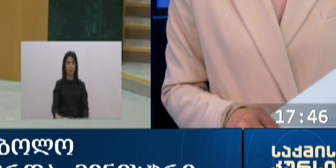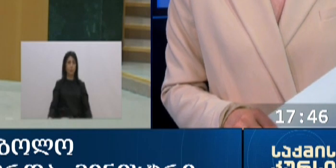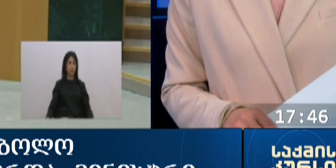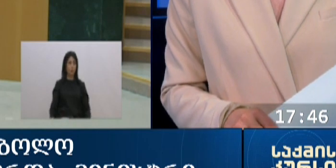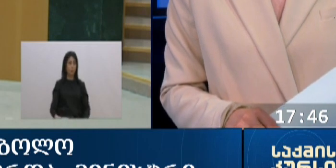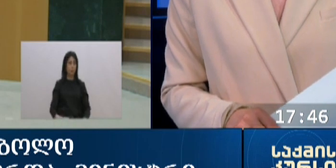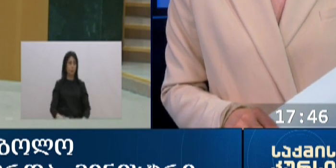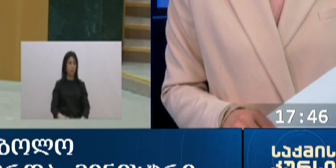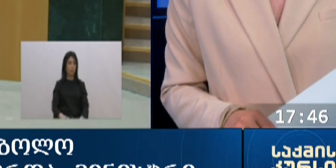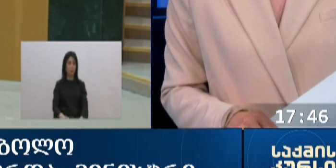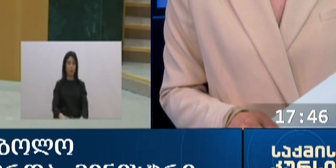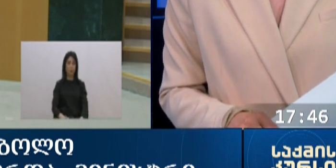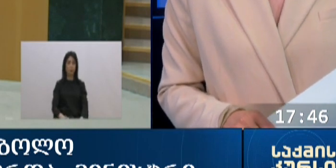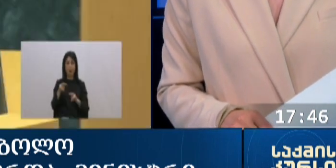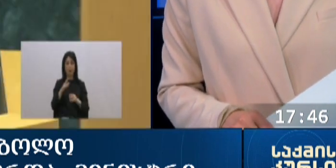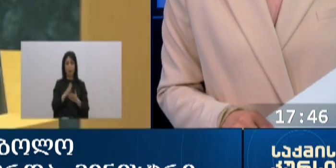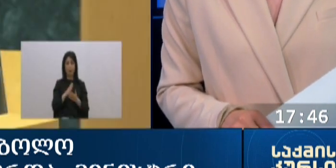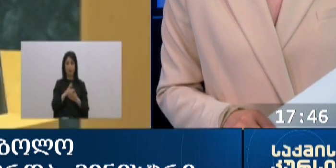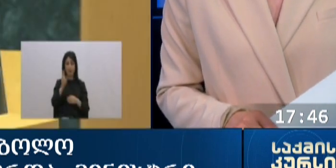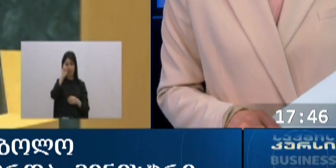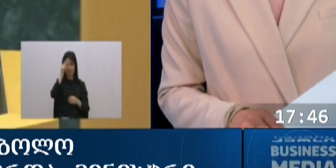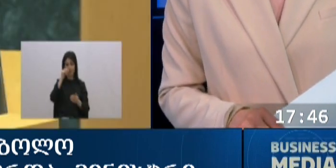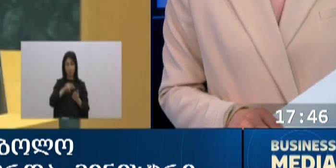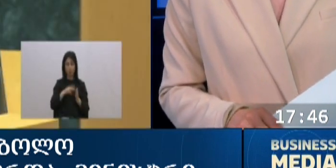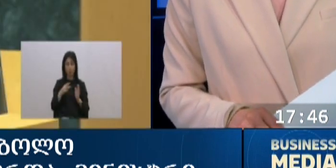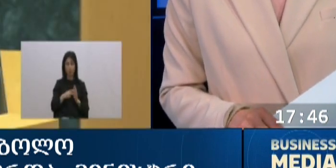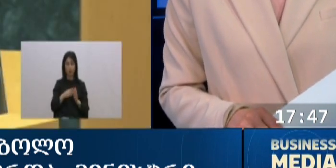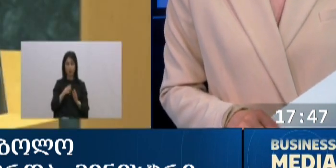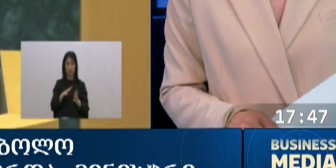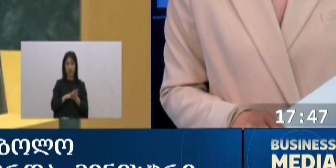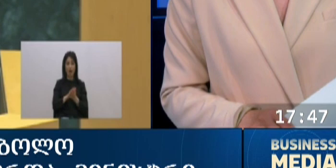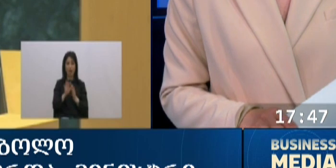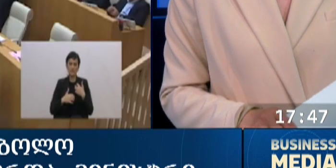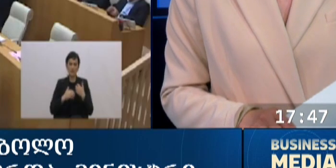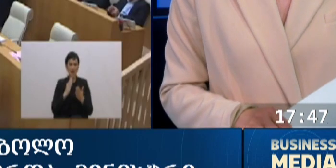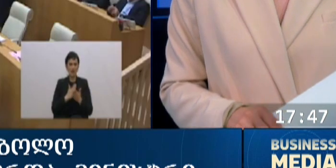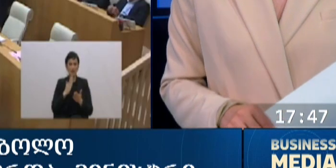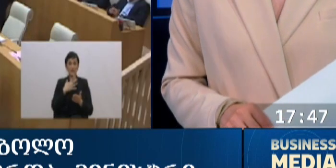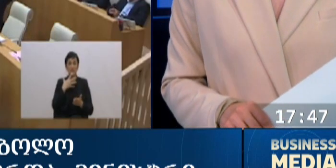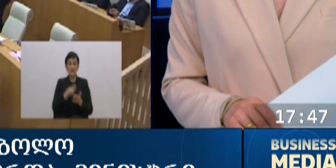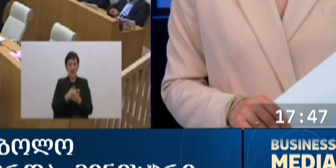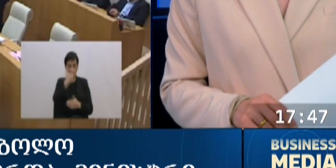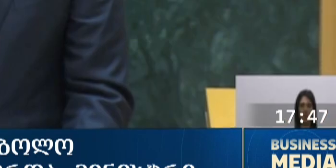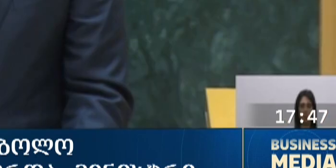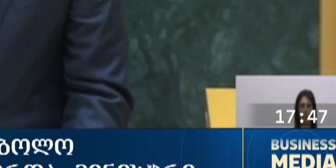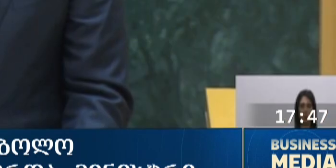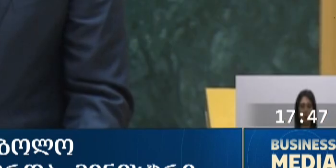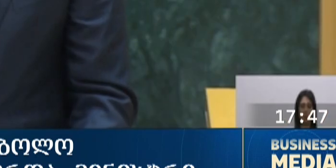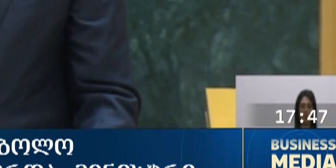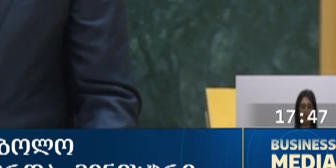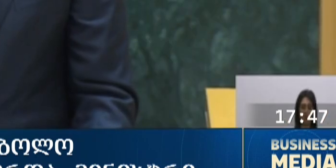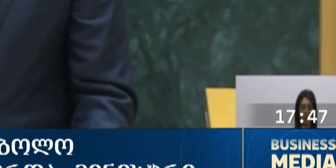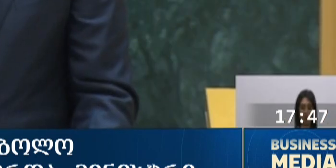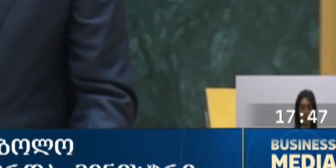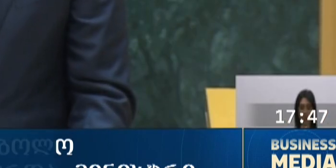harjebi geanda suase bălu atțelizatci. S-a mutat samati procedidan ormus procentam de șemțirda. Programul dat pe bidan dremde